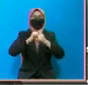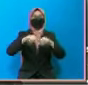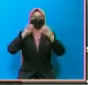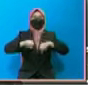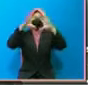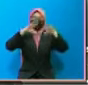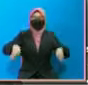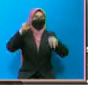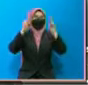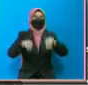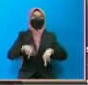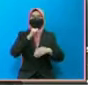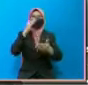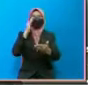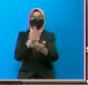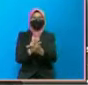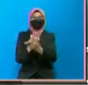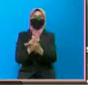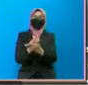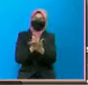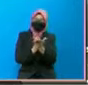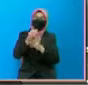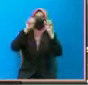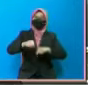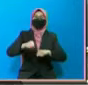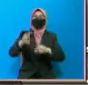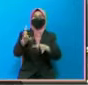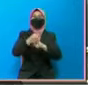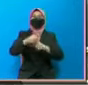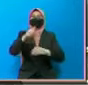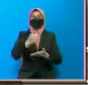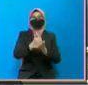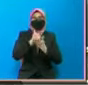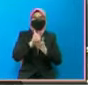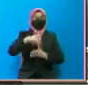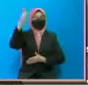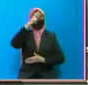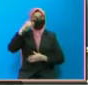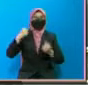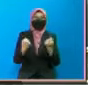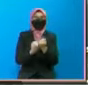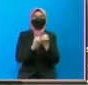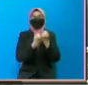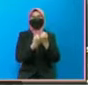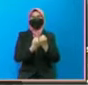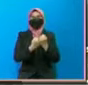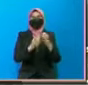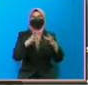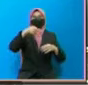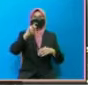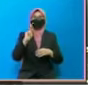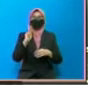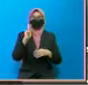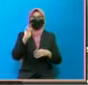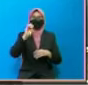timbul dan rakyat tidak terhenti daripada menerima bantuan kerajaan juga mendukung usaha bagi menjamin ketulusan pelaksanaan PK spesial